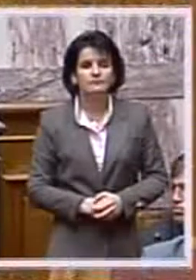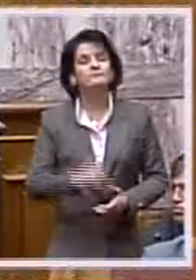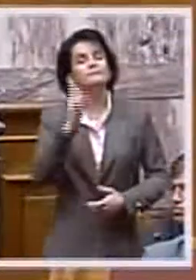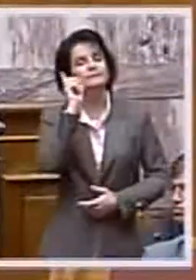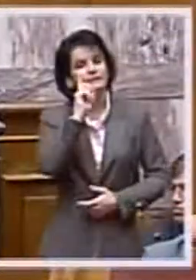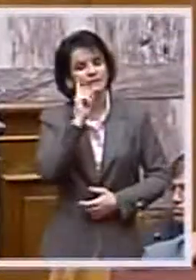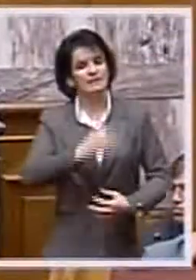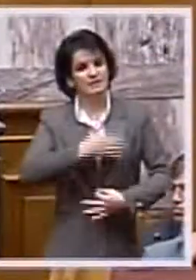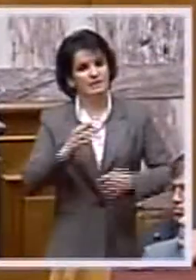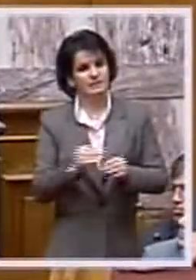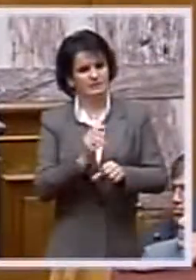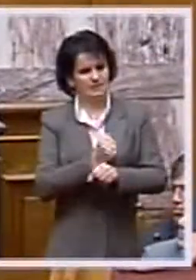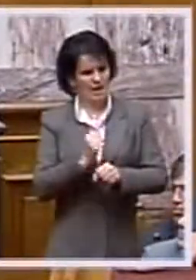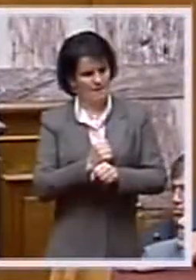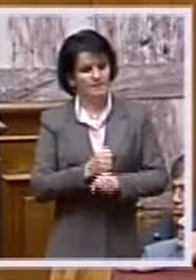Κυρίες και κύριοι συνάδελφοι, η σημερινή